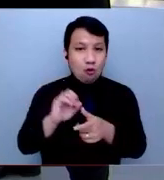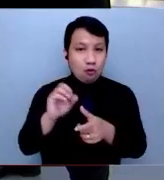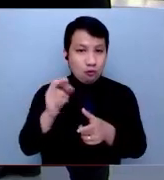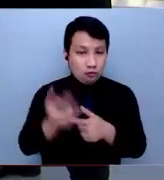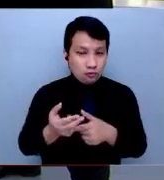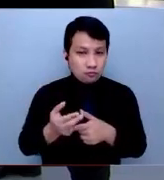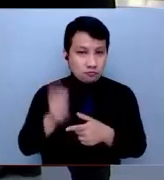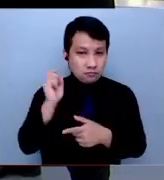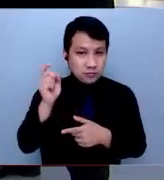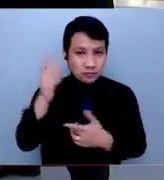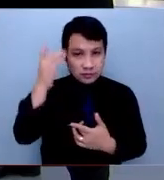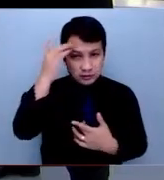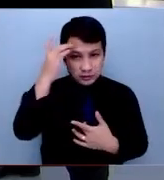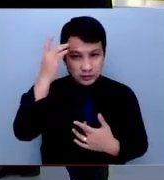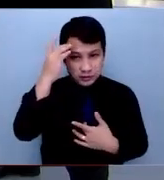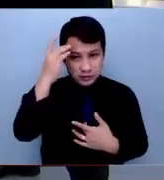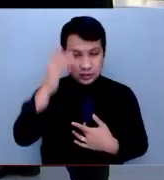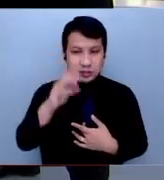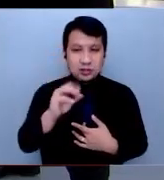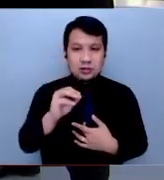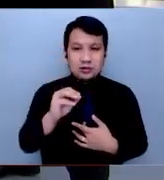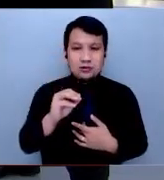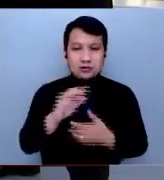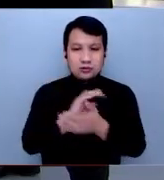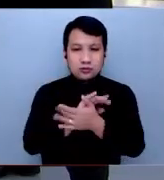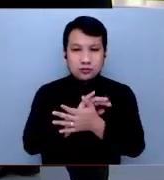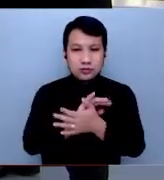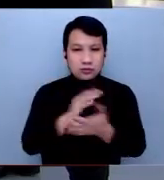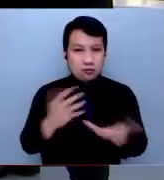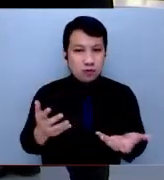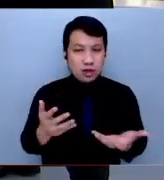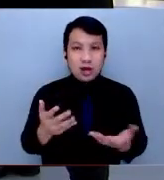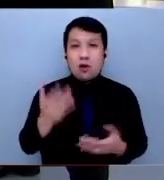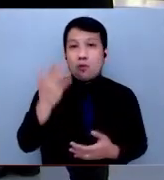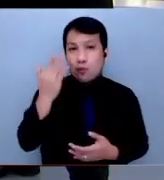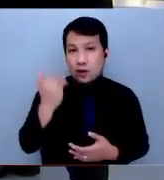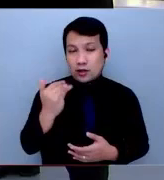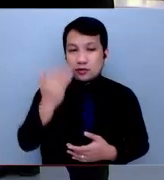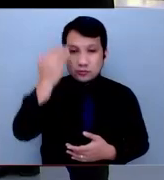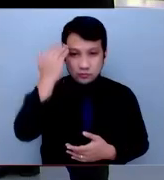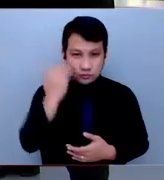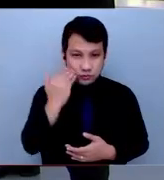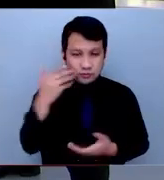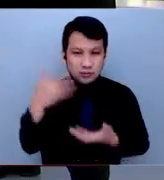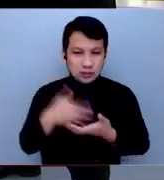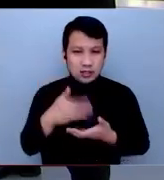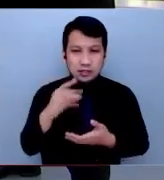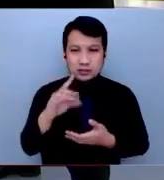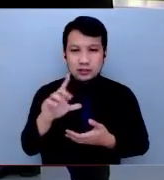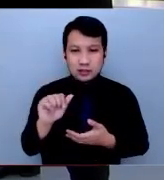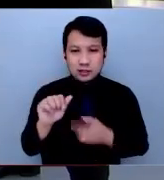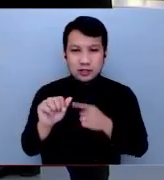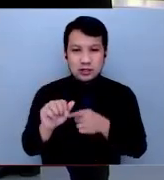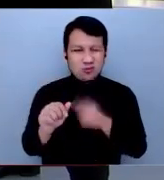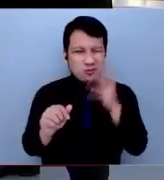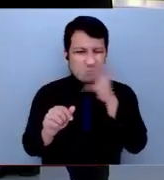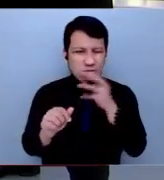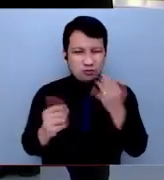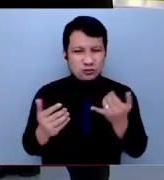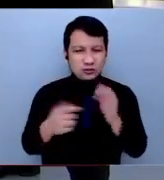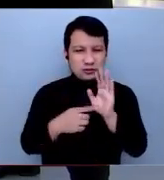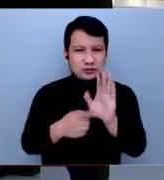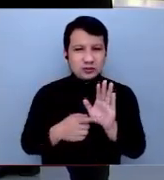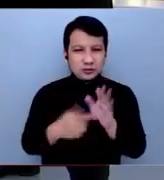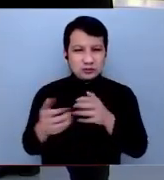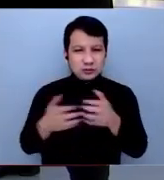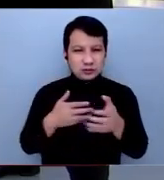matinding sakit ng COVID-19. Wala pa po dahil kulang pa po ang datos. Ngayon, ang pangamba ng mga dalubhasa ay base lang